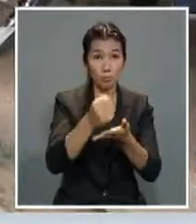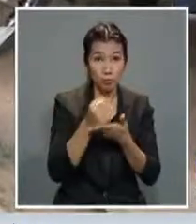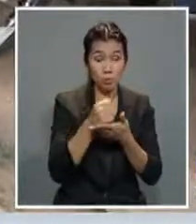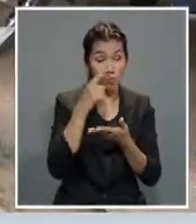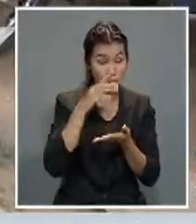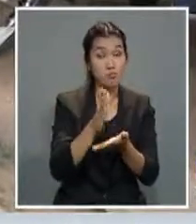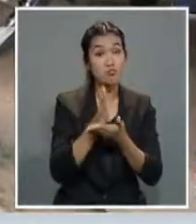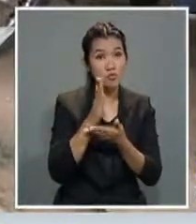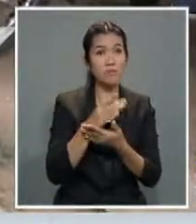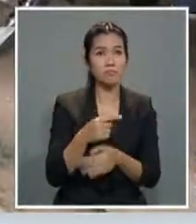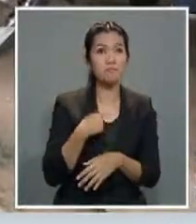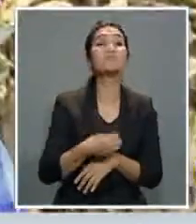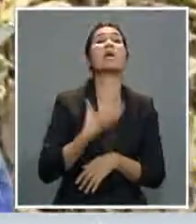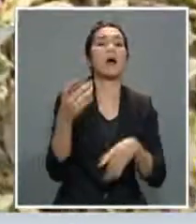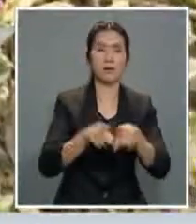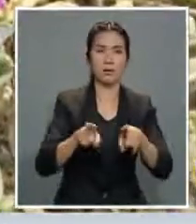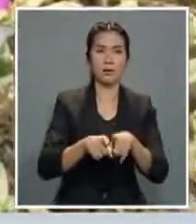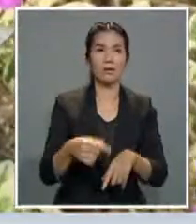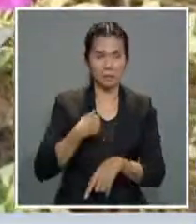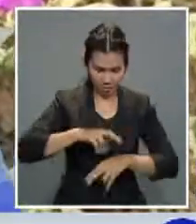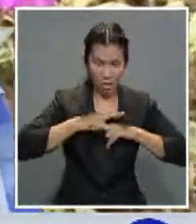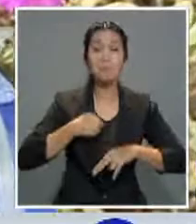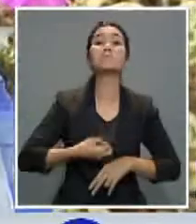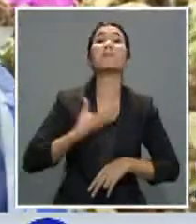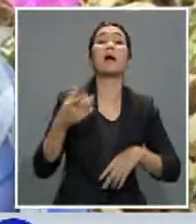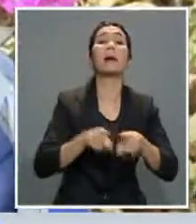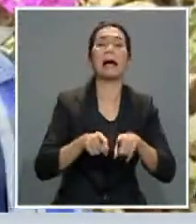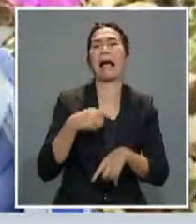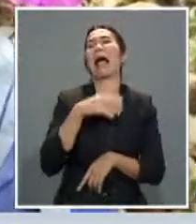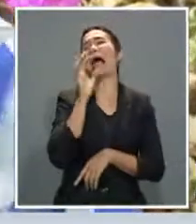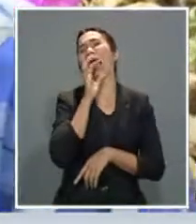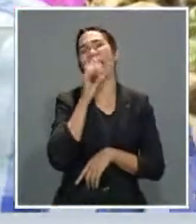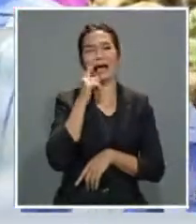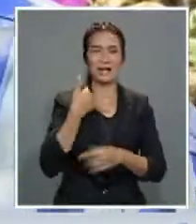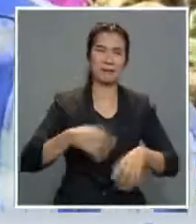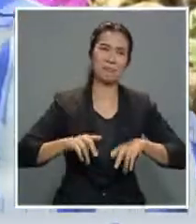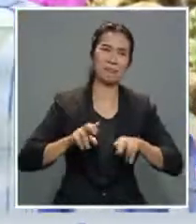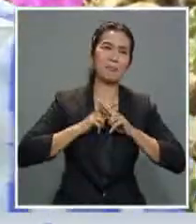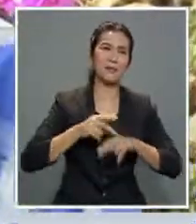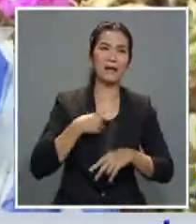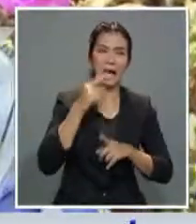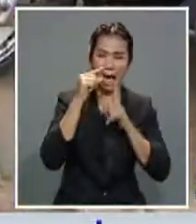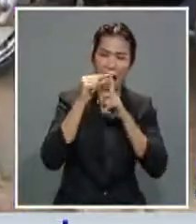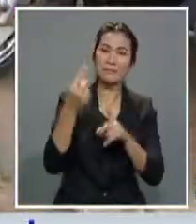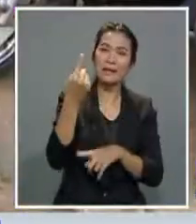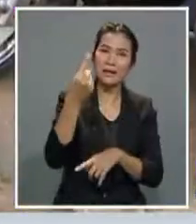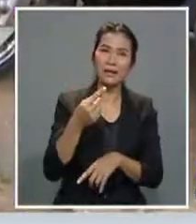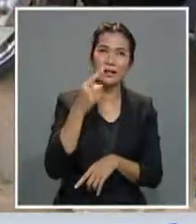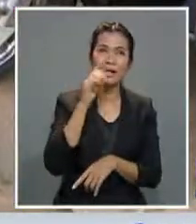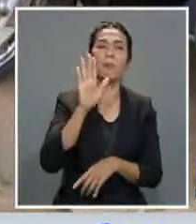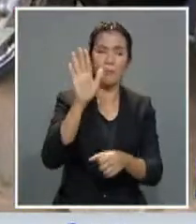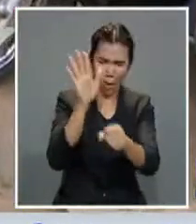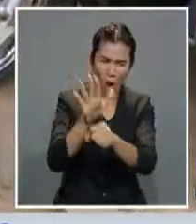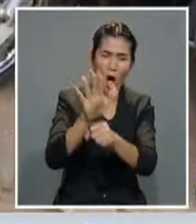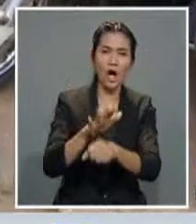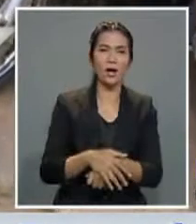มก็เบื่อเหมือนกันครับ เอ้า ผมเองผมยังเบื่อเลยครับ เอ้าเหรอโอ้ย เพราะผมพูดคำเดียวอ่ะพอเธอแม่มึ